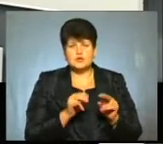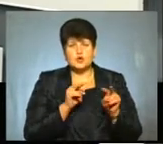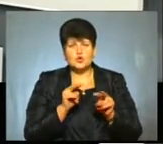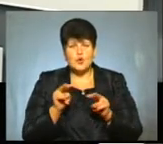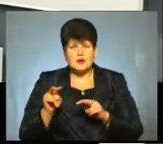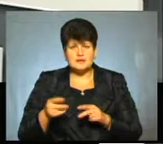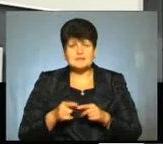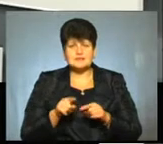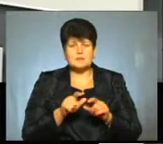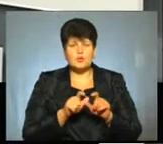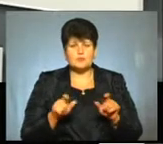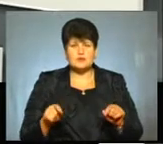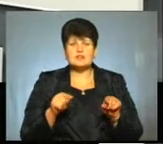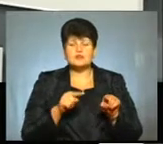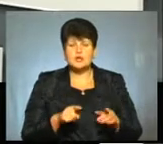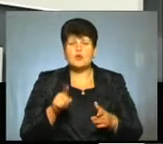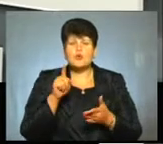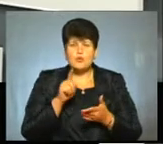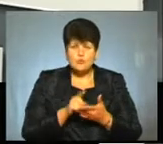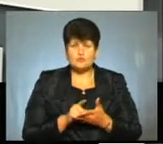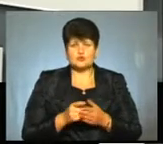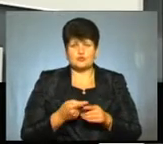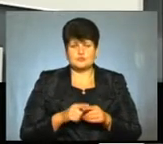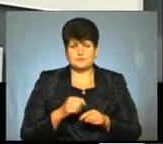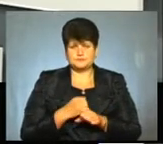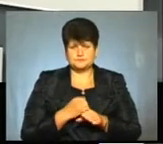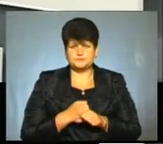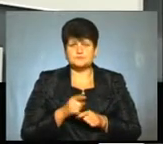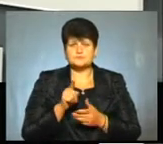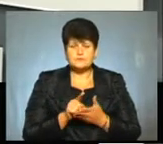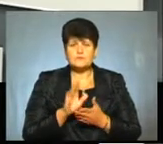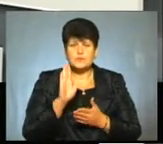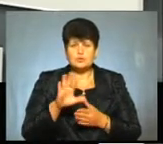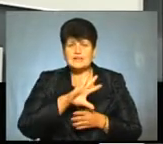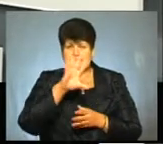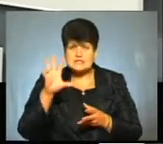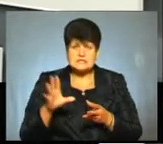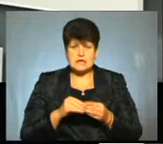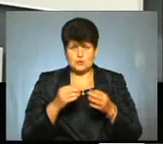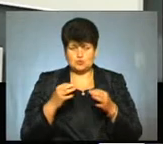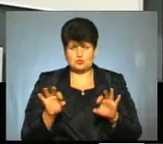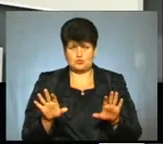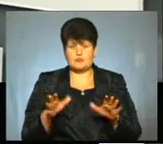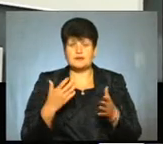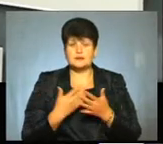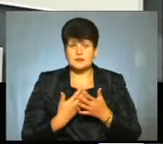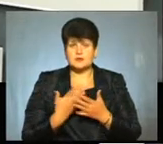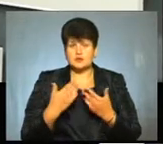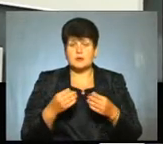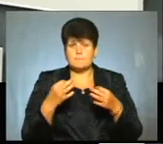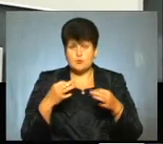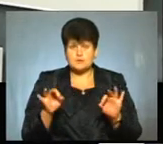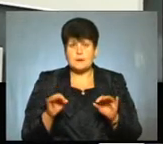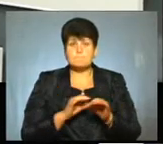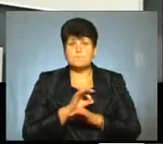догляд за цими об'єктами, і вони обов'язково, це взагалі вимога всіх проєктів, вони повинні бути загальнодоступні. Тобто, якщо ми